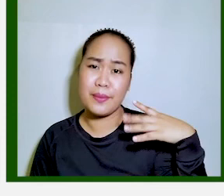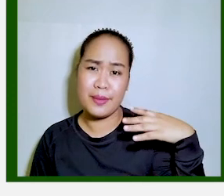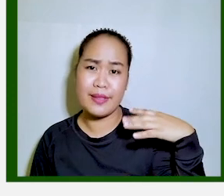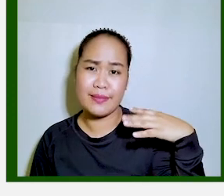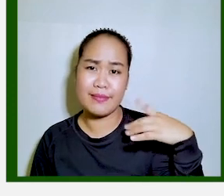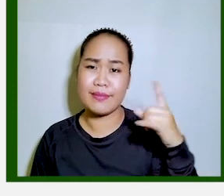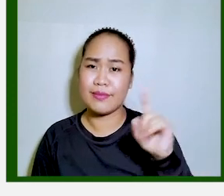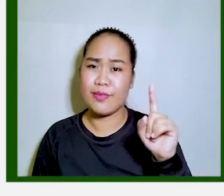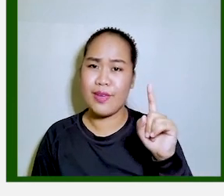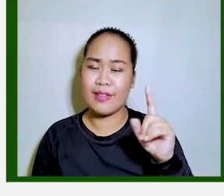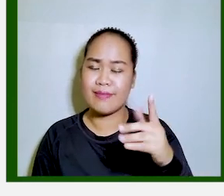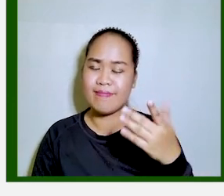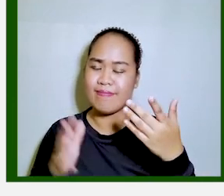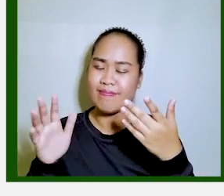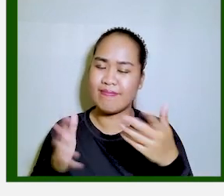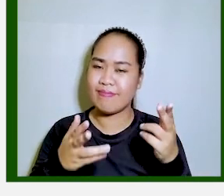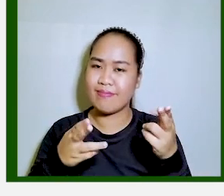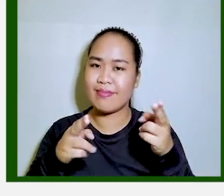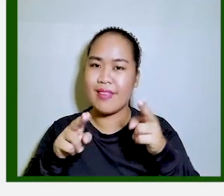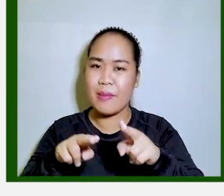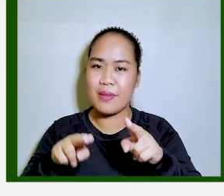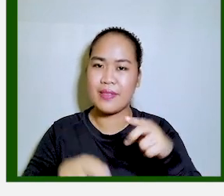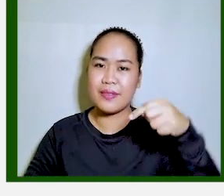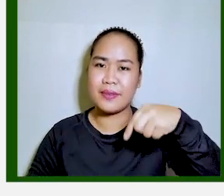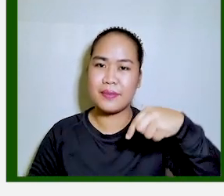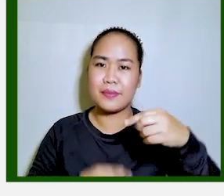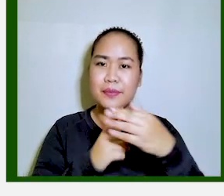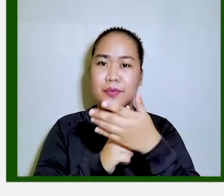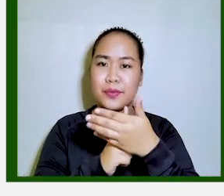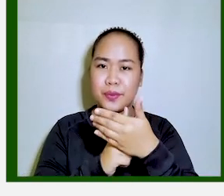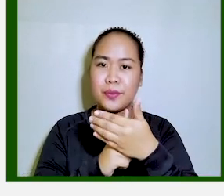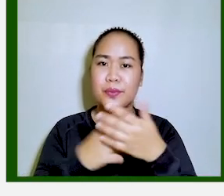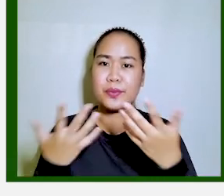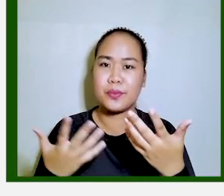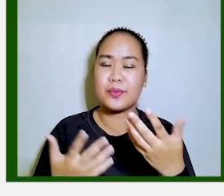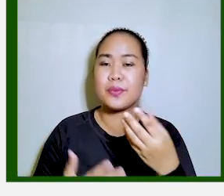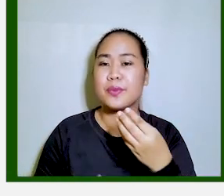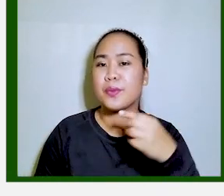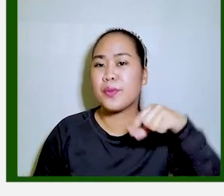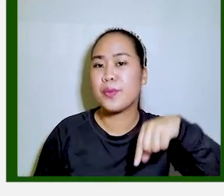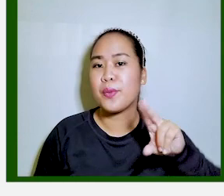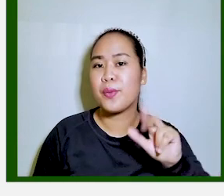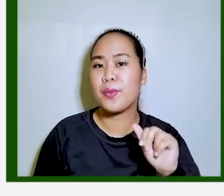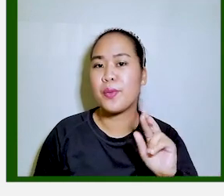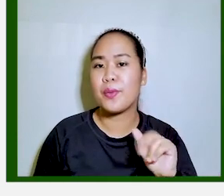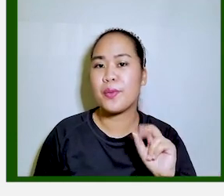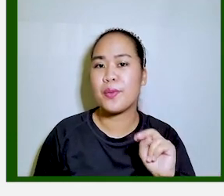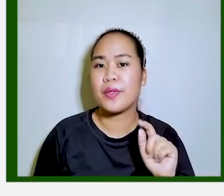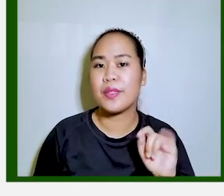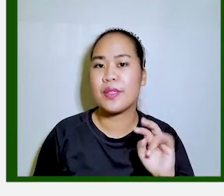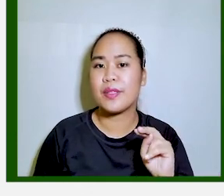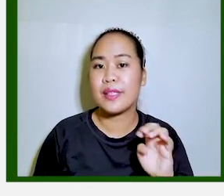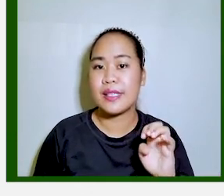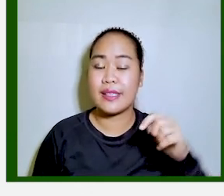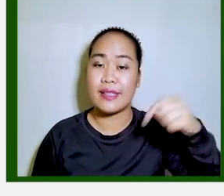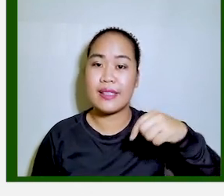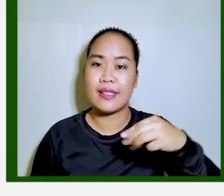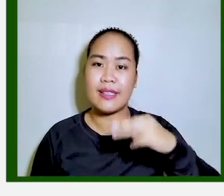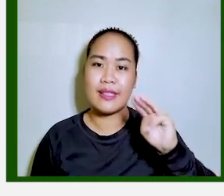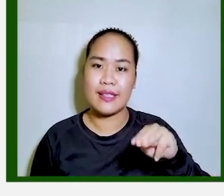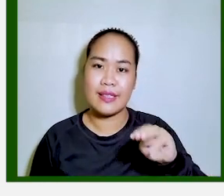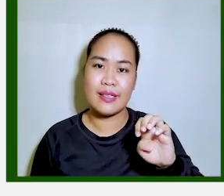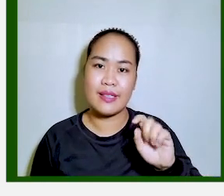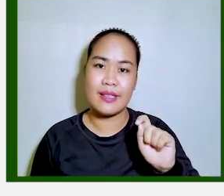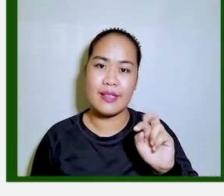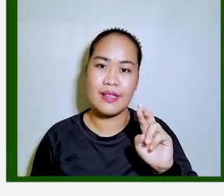magiging estado ng ating quarantine na state no dito sa Metro Manila no, pero sana po